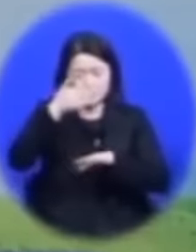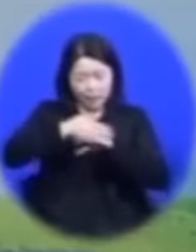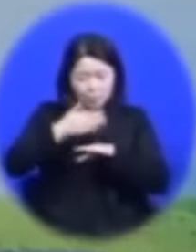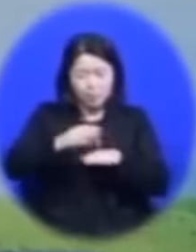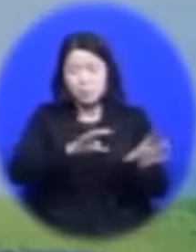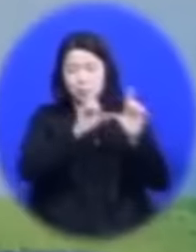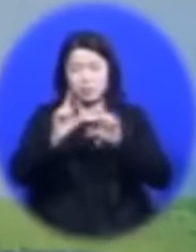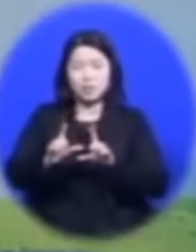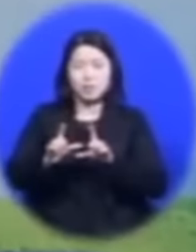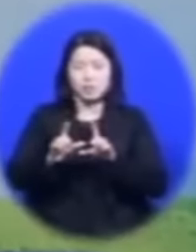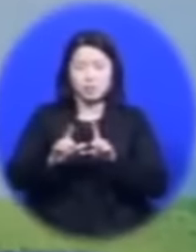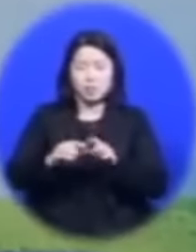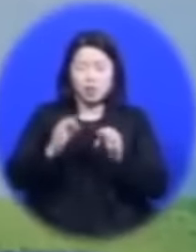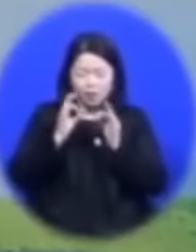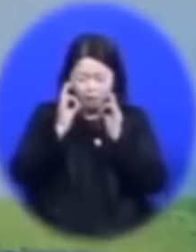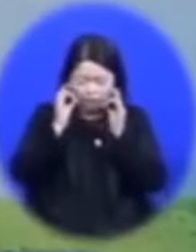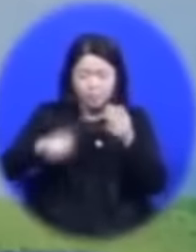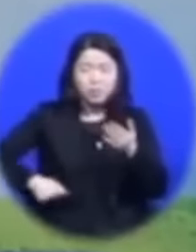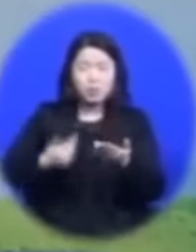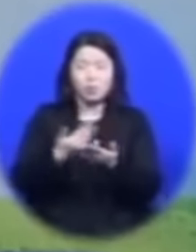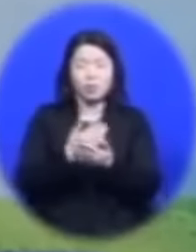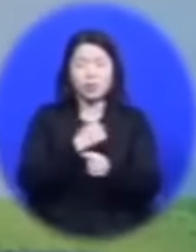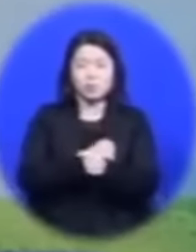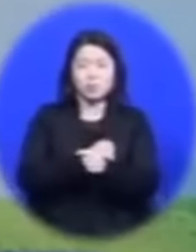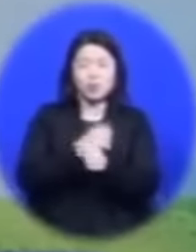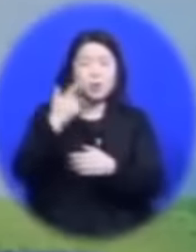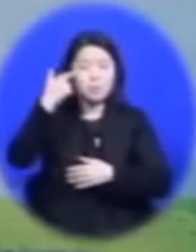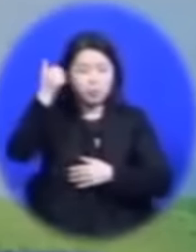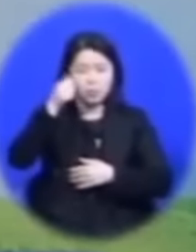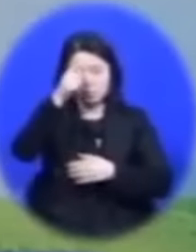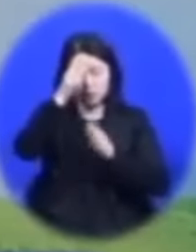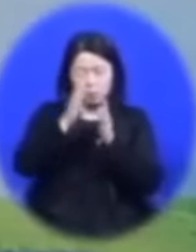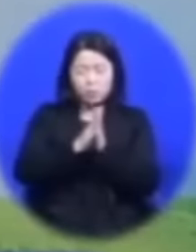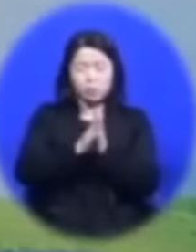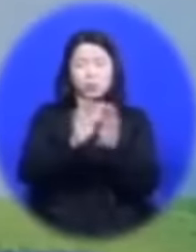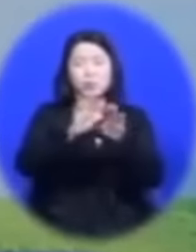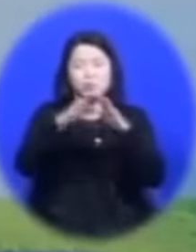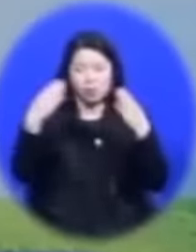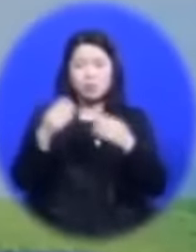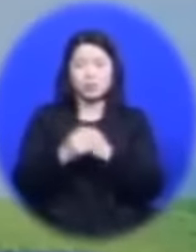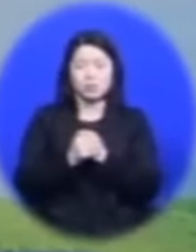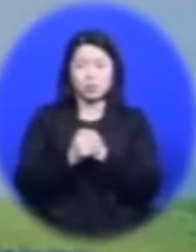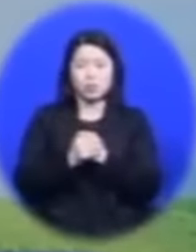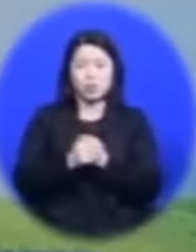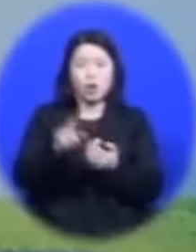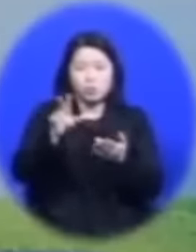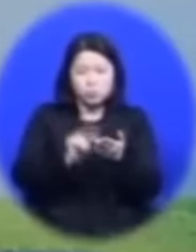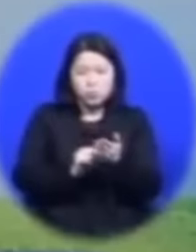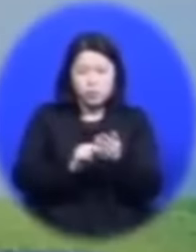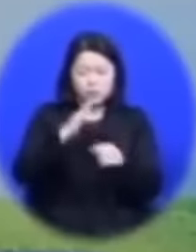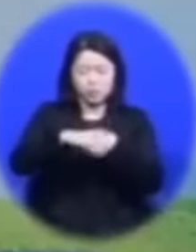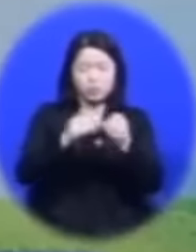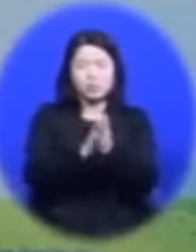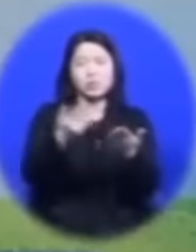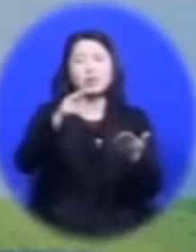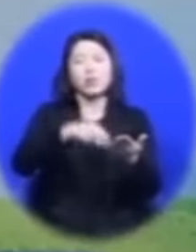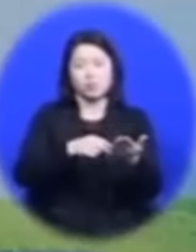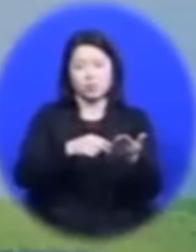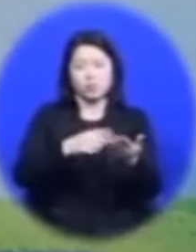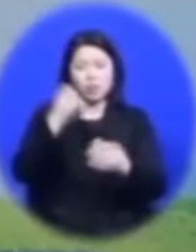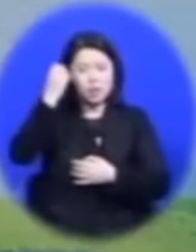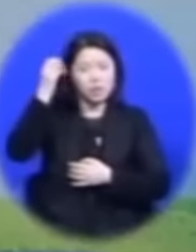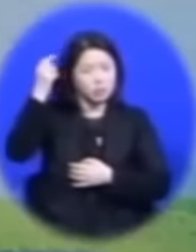간절히 회개하면서 목사님의 기도문이 열렸습니다. 문제는 성경을 잃는 거예요. 기억력이